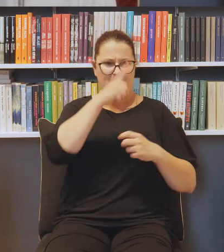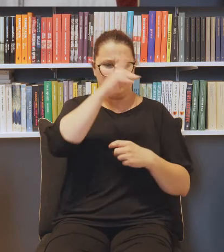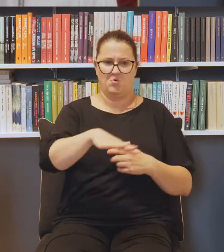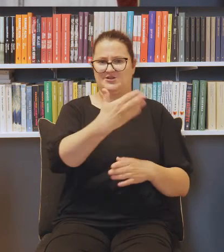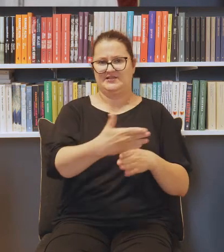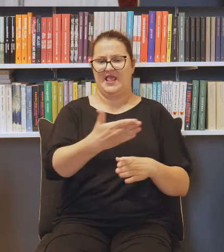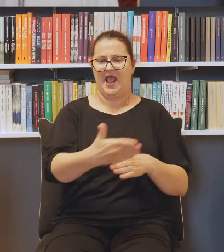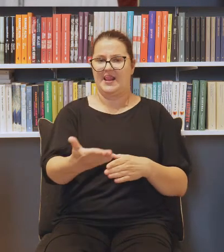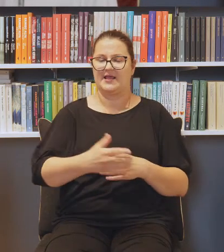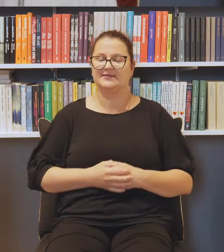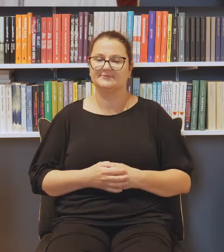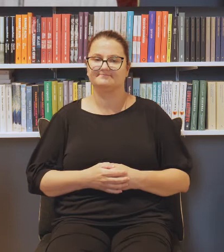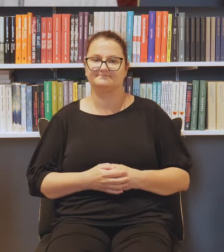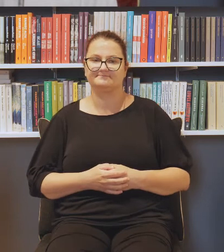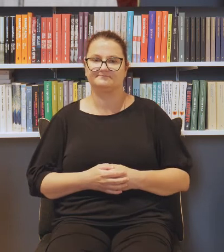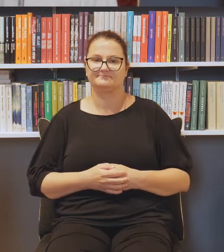są.